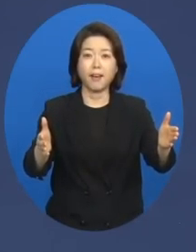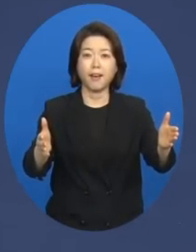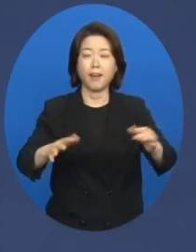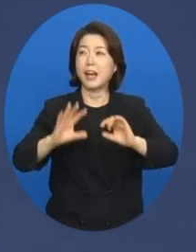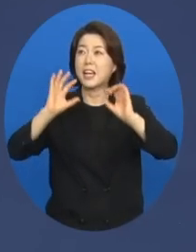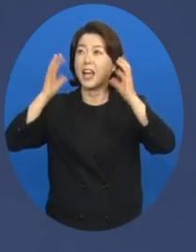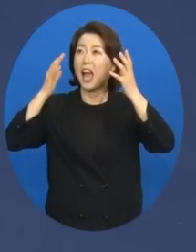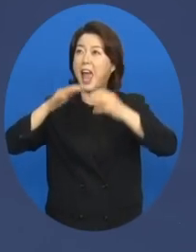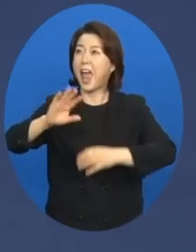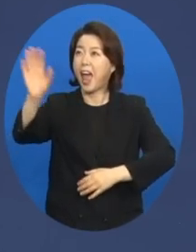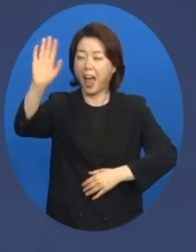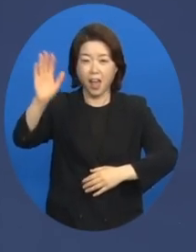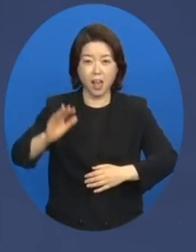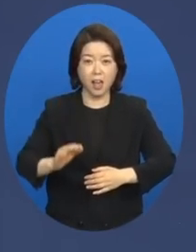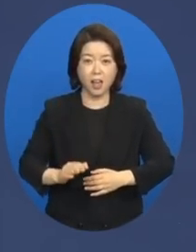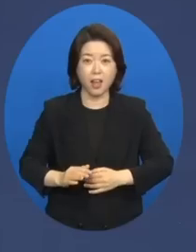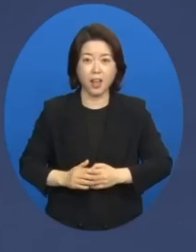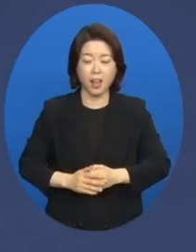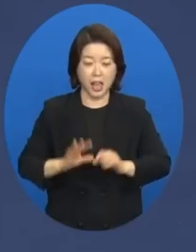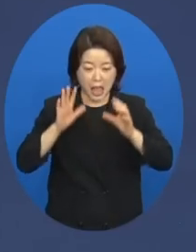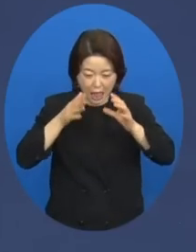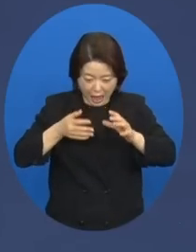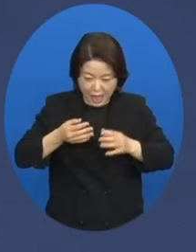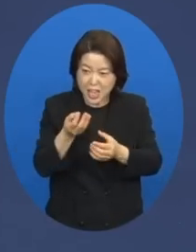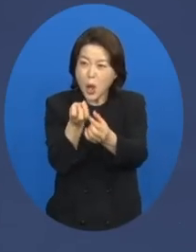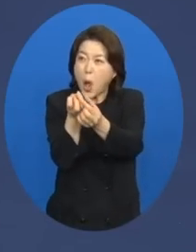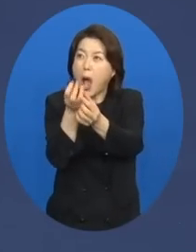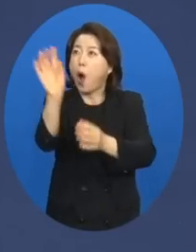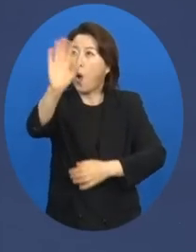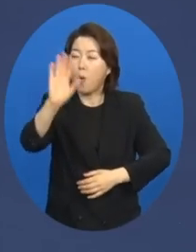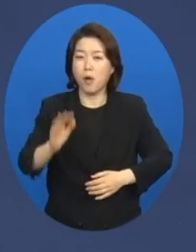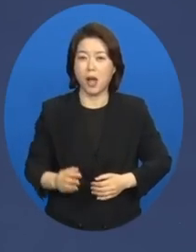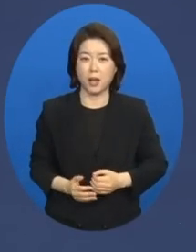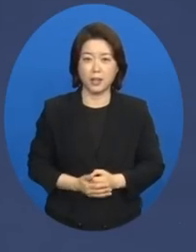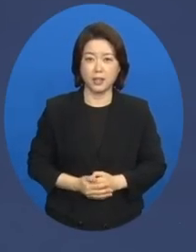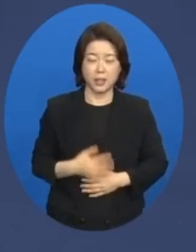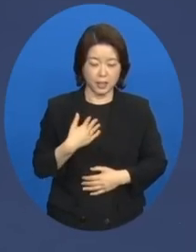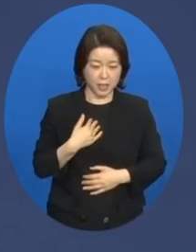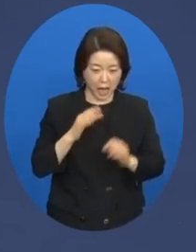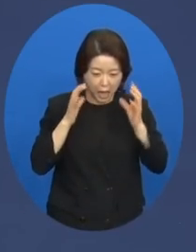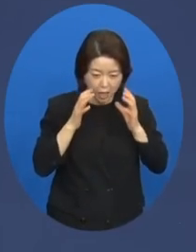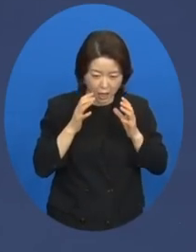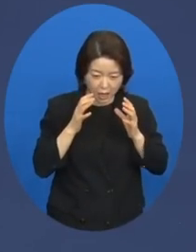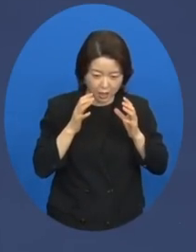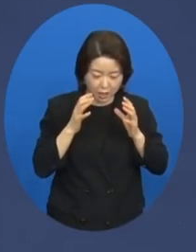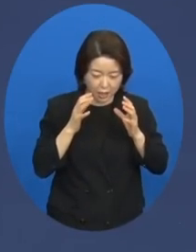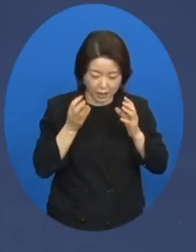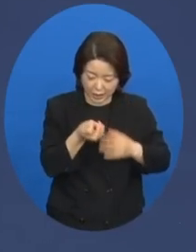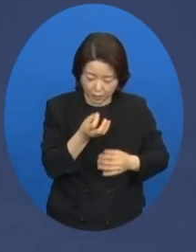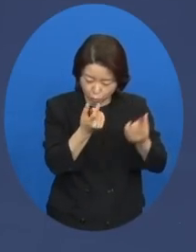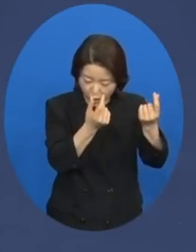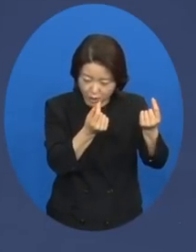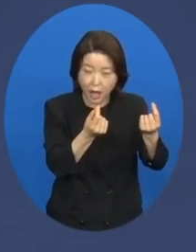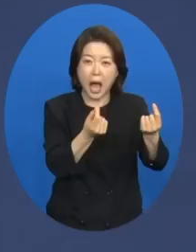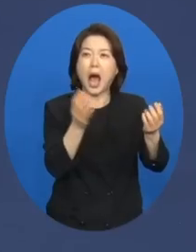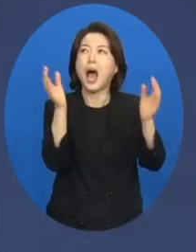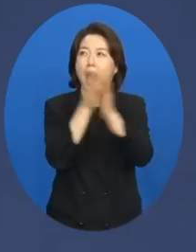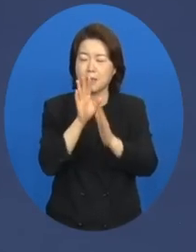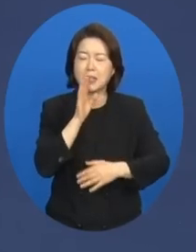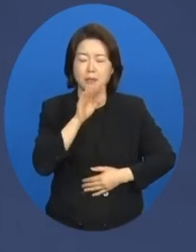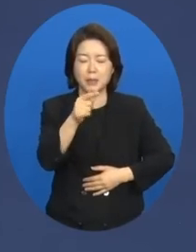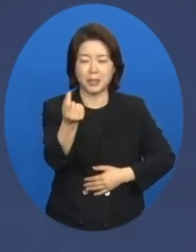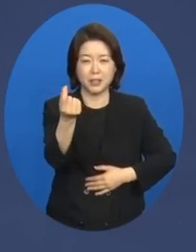애는 그만둬놓고 애 새끼도 안 주셨어요. 가만히 있어. 애가 새끼인가? 그렇지, 맞아. 예. 그러니까